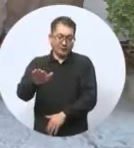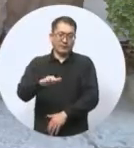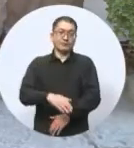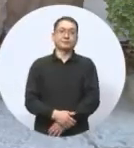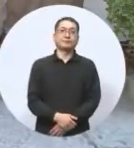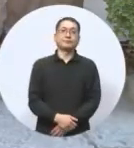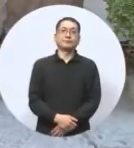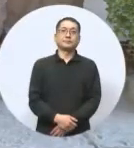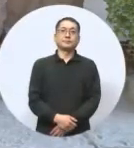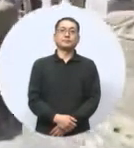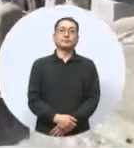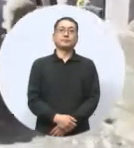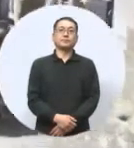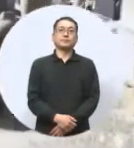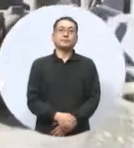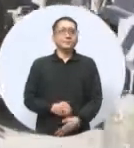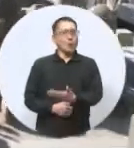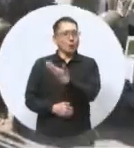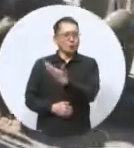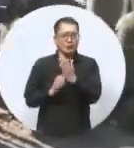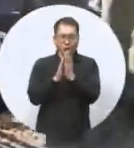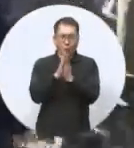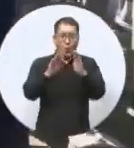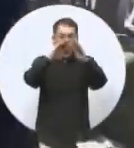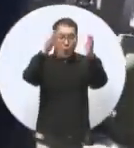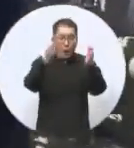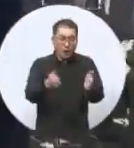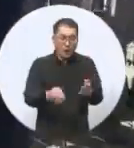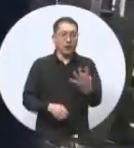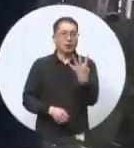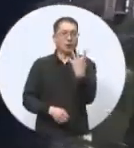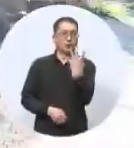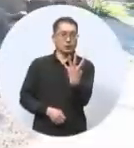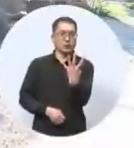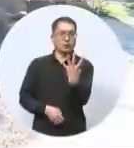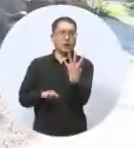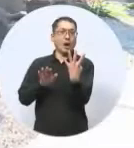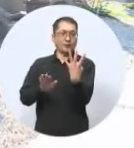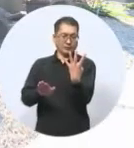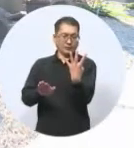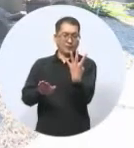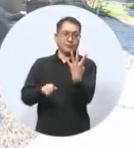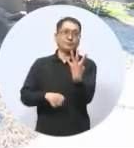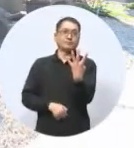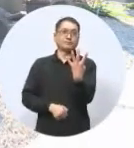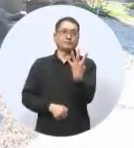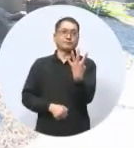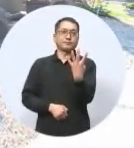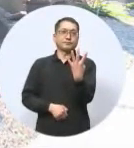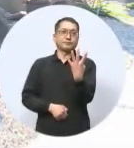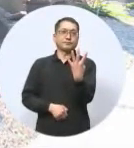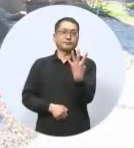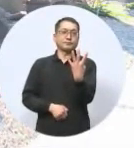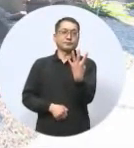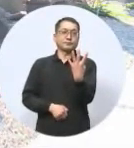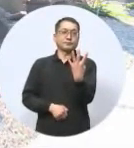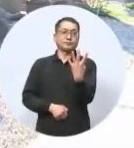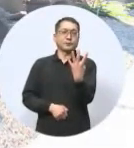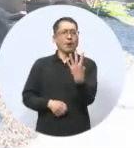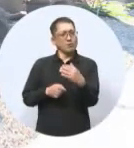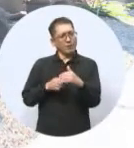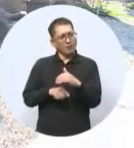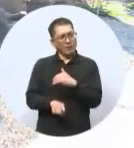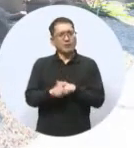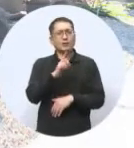よ。 こちらのお墓、4基ございます。 そうですね、これは誰